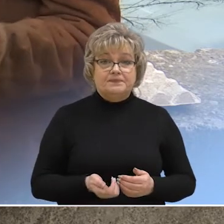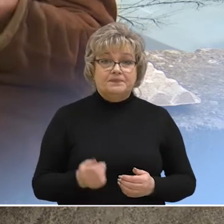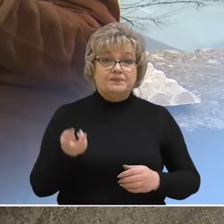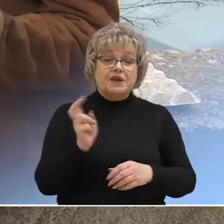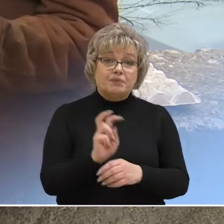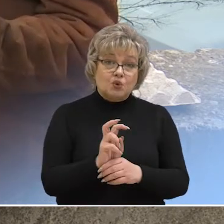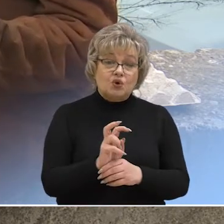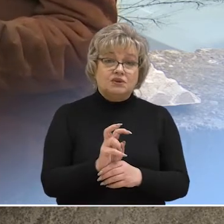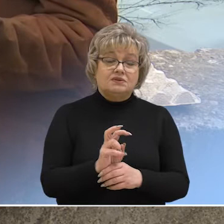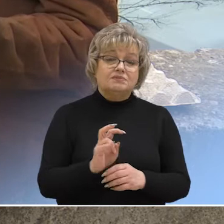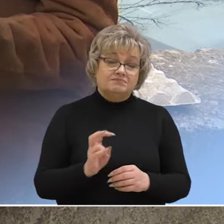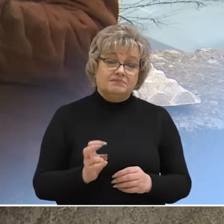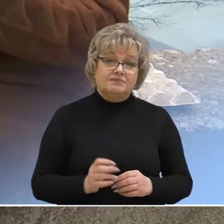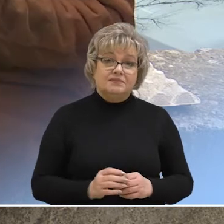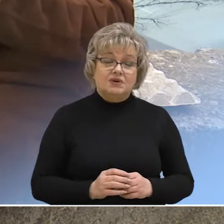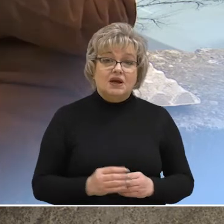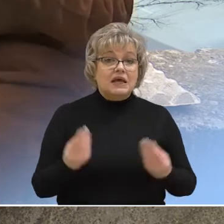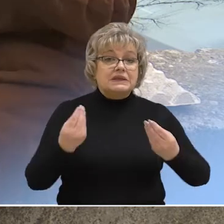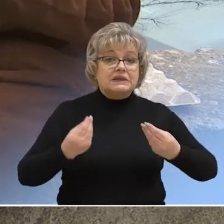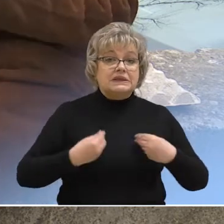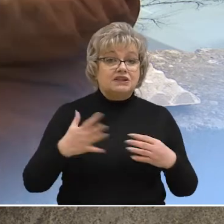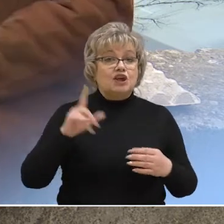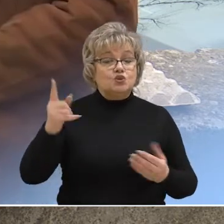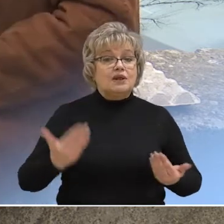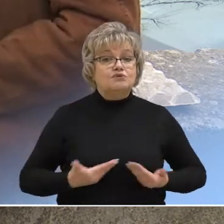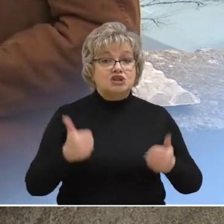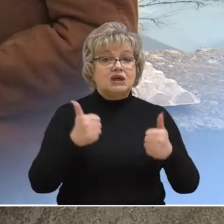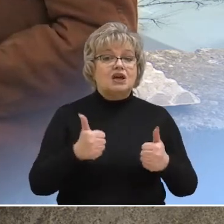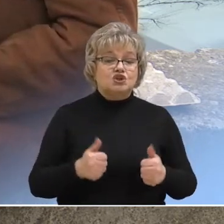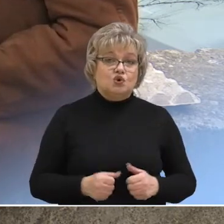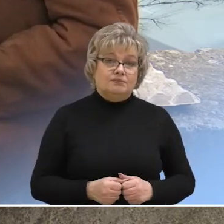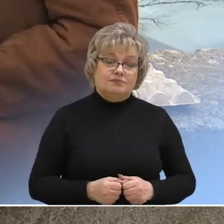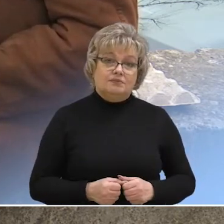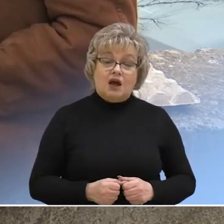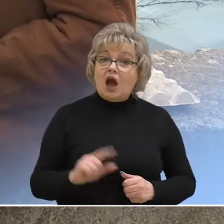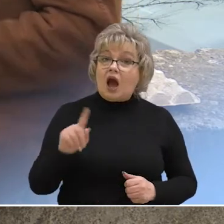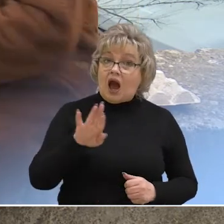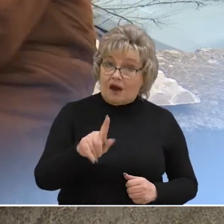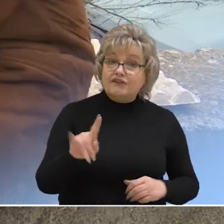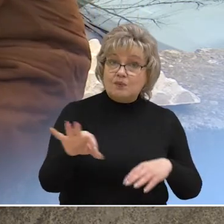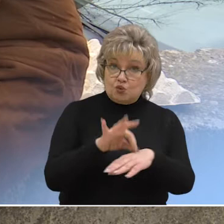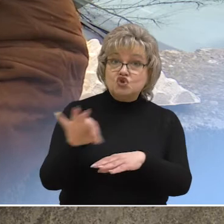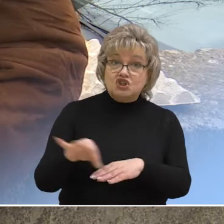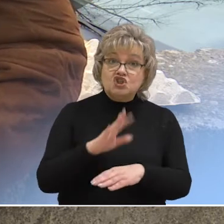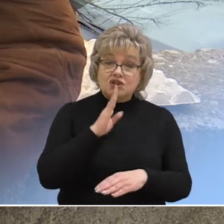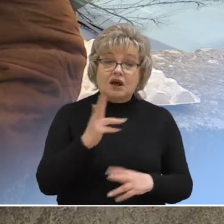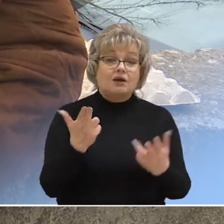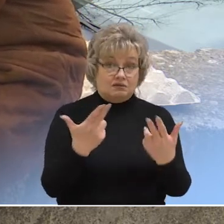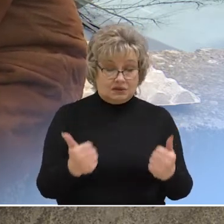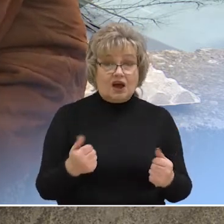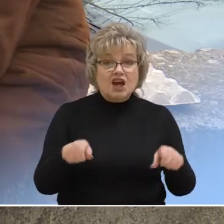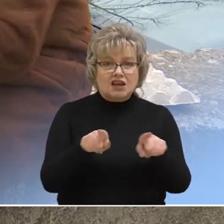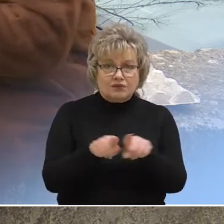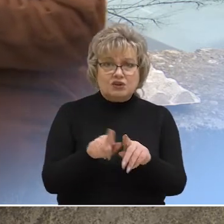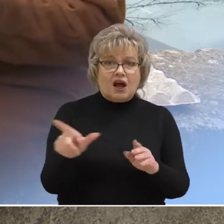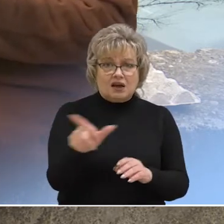приходят, другие уходят, не дают там жить хорошо. А вы что, вы муж и жена, да? Да. И вот